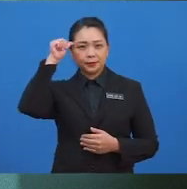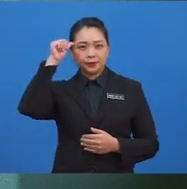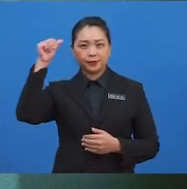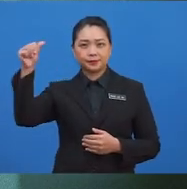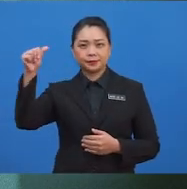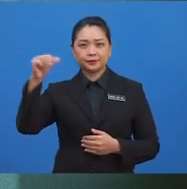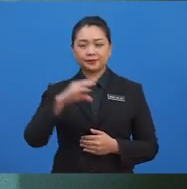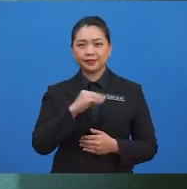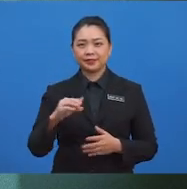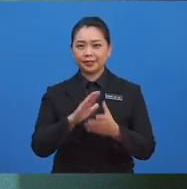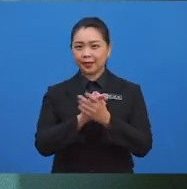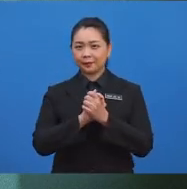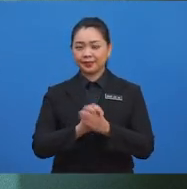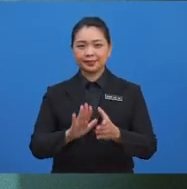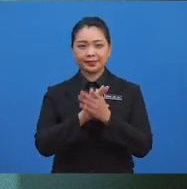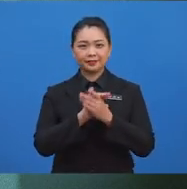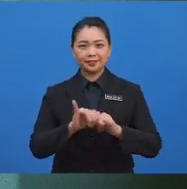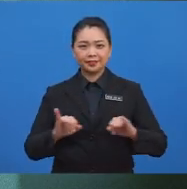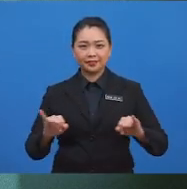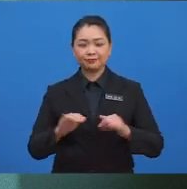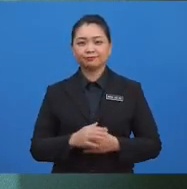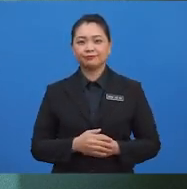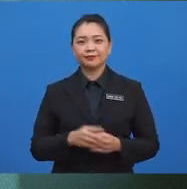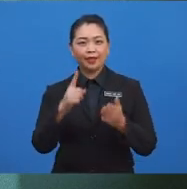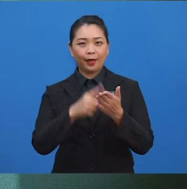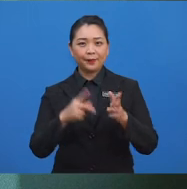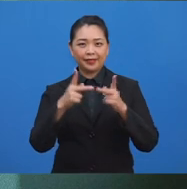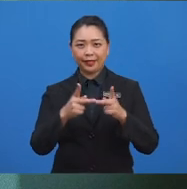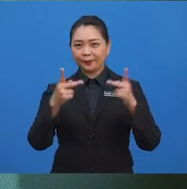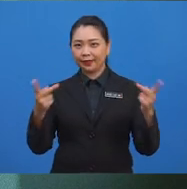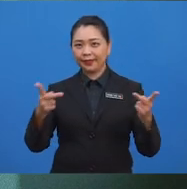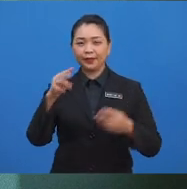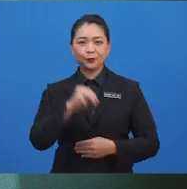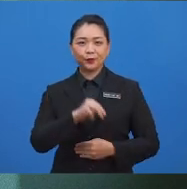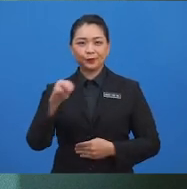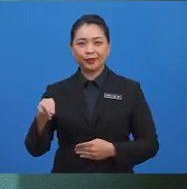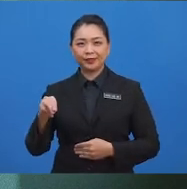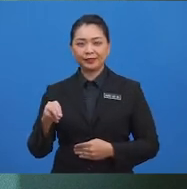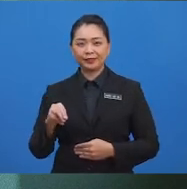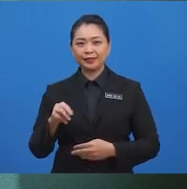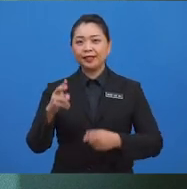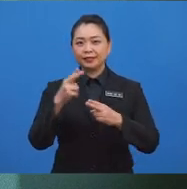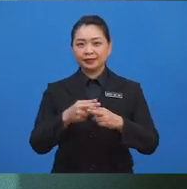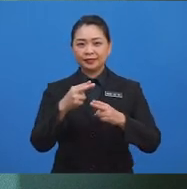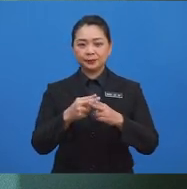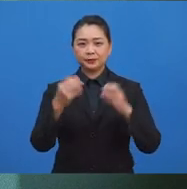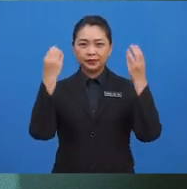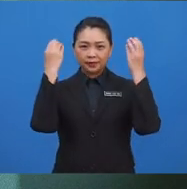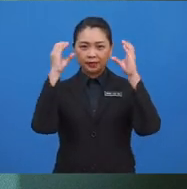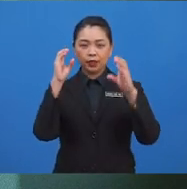assalamualaikum dan salam sejahtera apa kabar murid-murid Nama cekgu